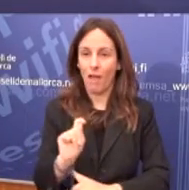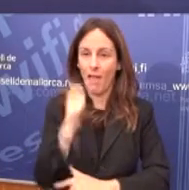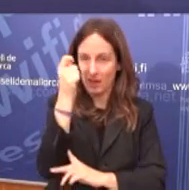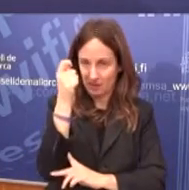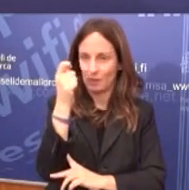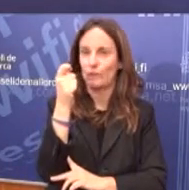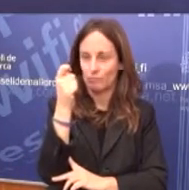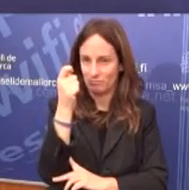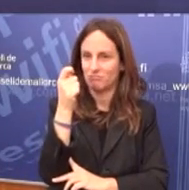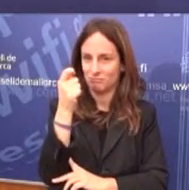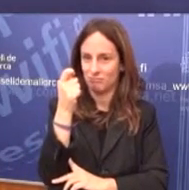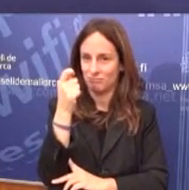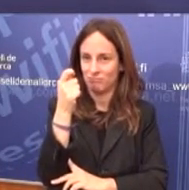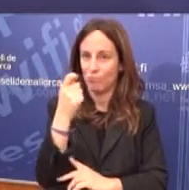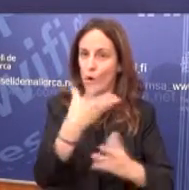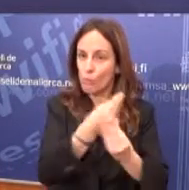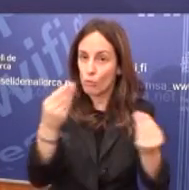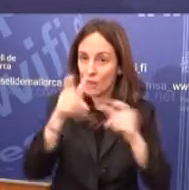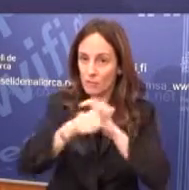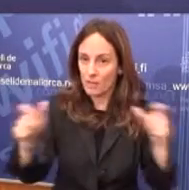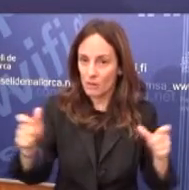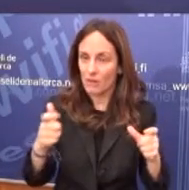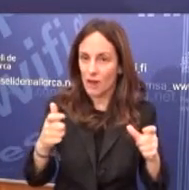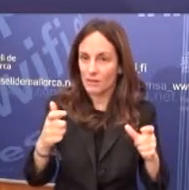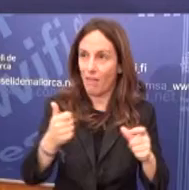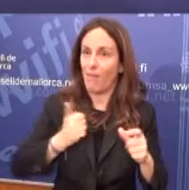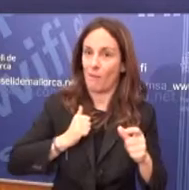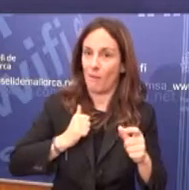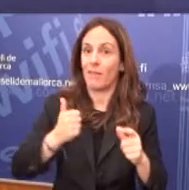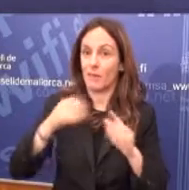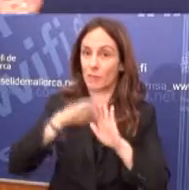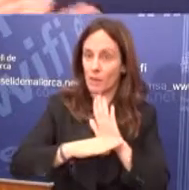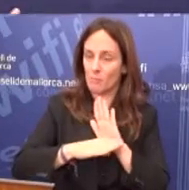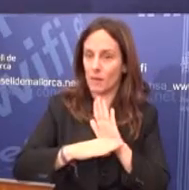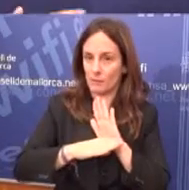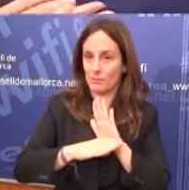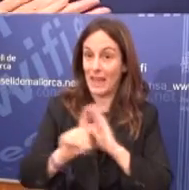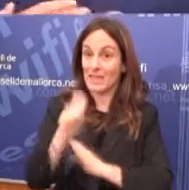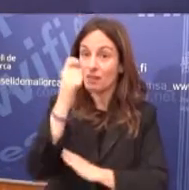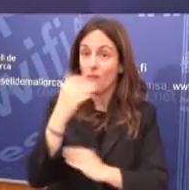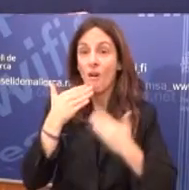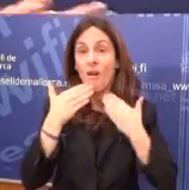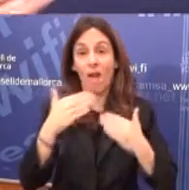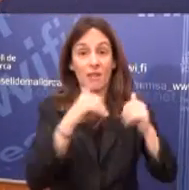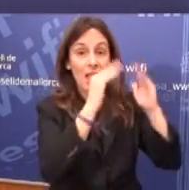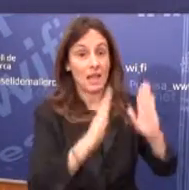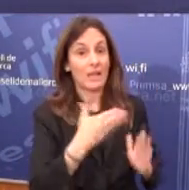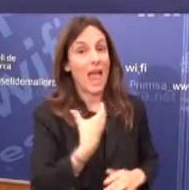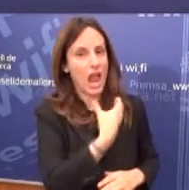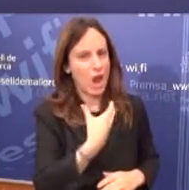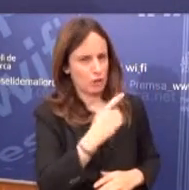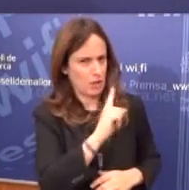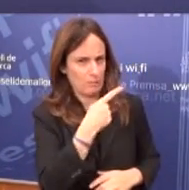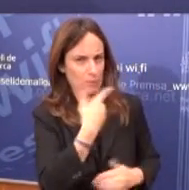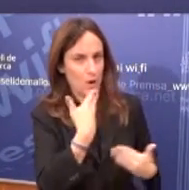estat beneficiós, se n'han pogut aprofitar molta de gent necessitada, en primer lloc Eroski, gràcies, però també a